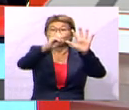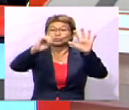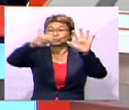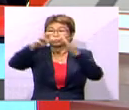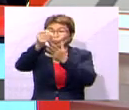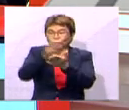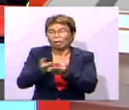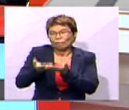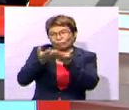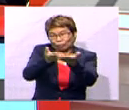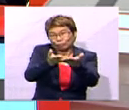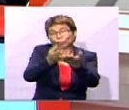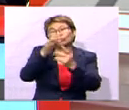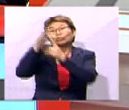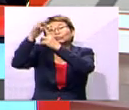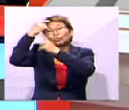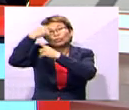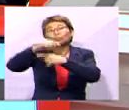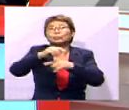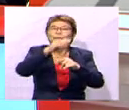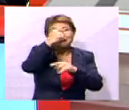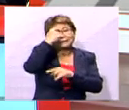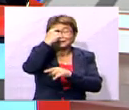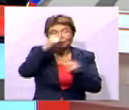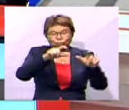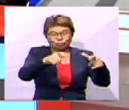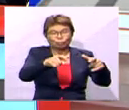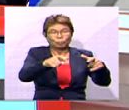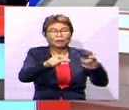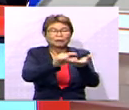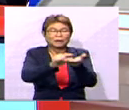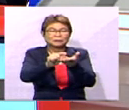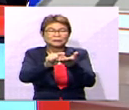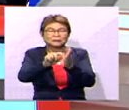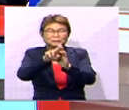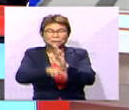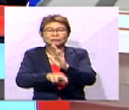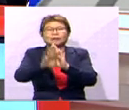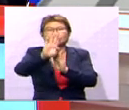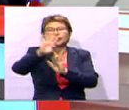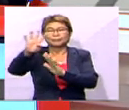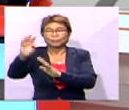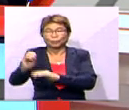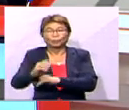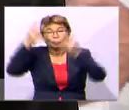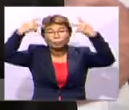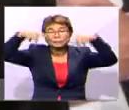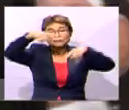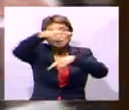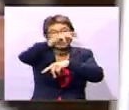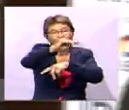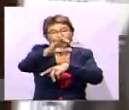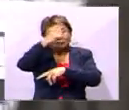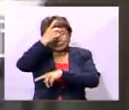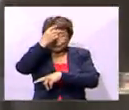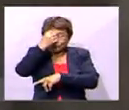turut ditawarkan khususnya untuk kaum India dalam kategori kumpulan berpendapatan terendah B40 presiden mic Datuk Seri